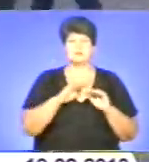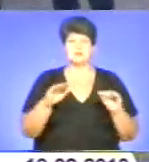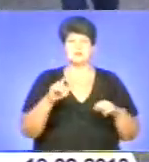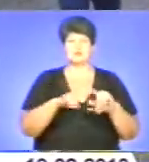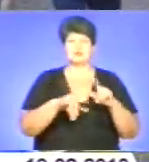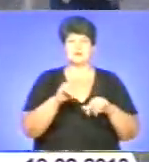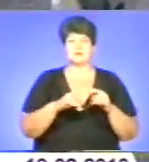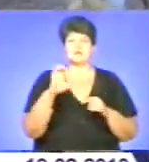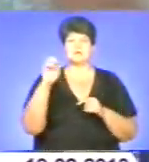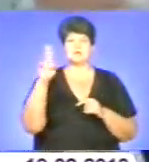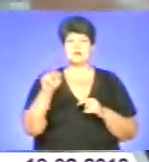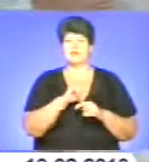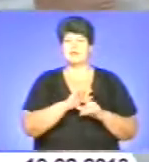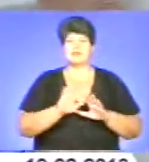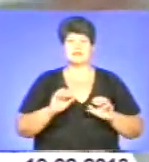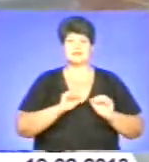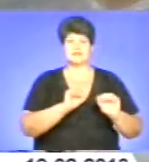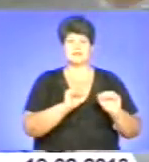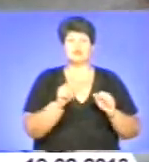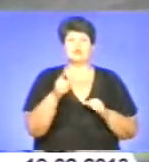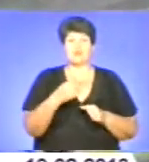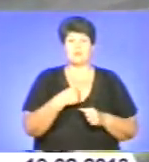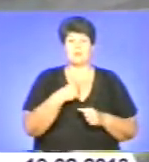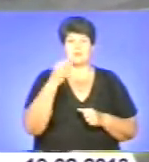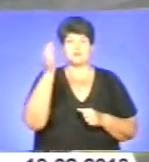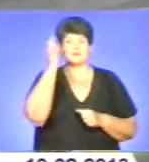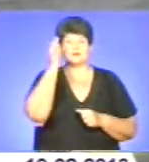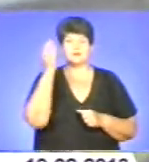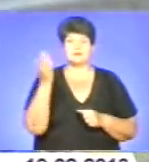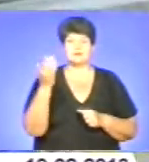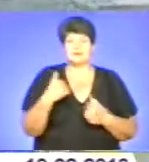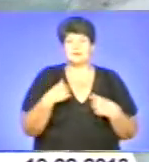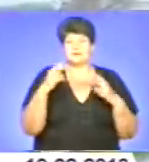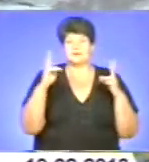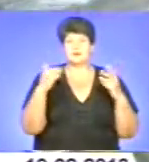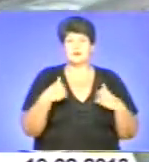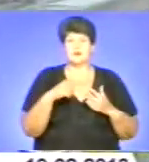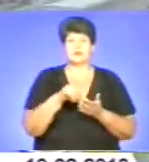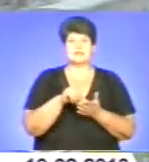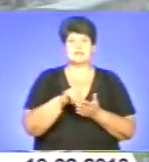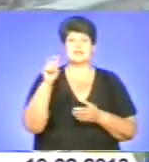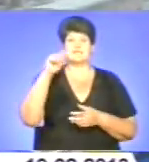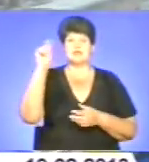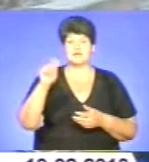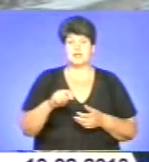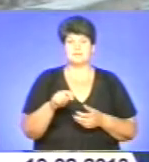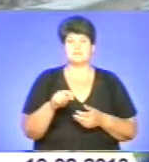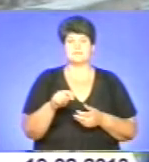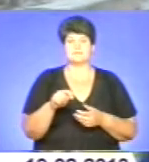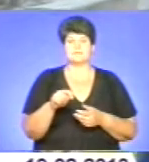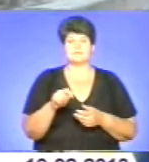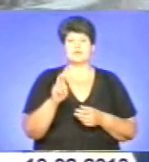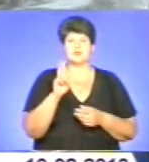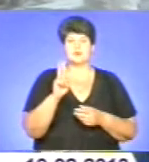пакунки з продуктами чому про мене згадали Ну я знаю я учасник війни хтось